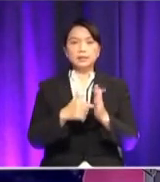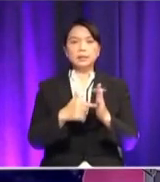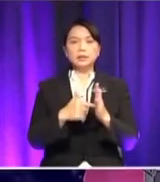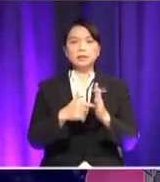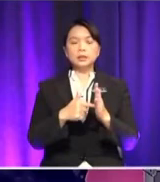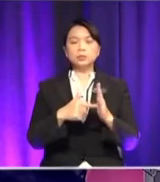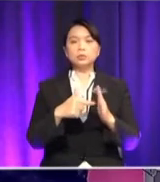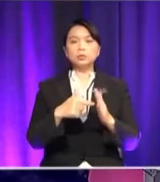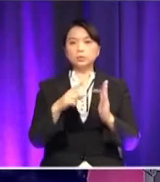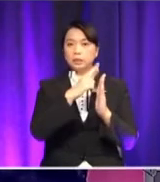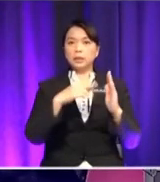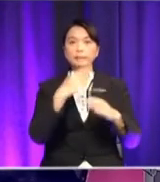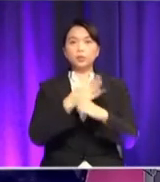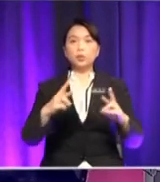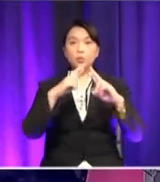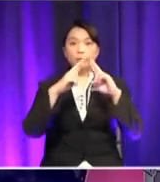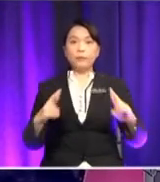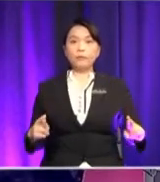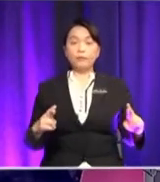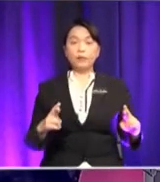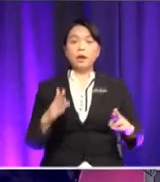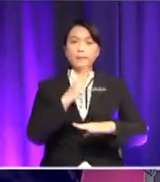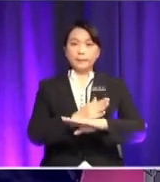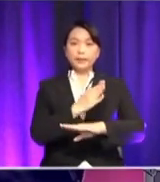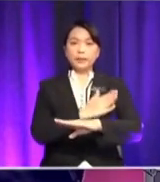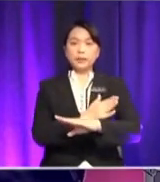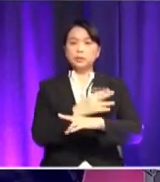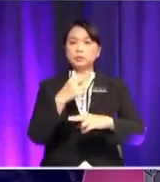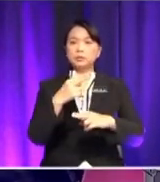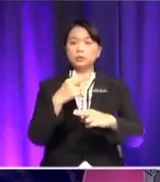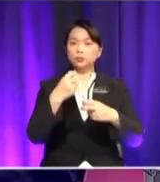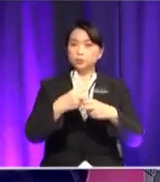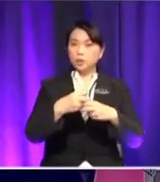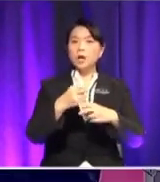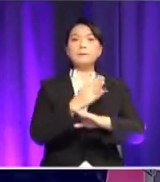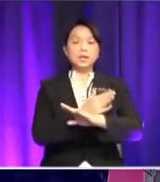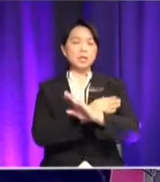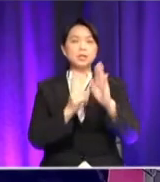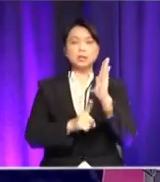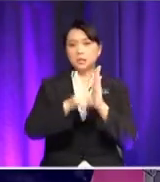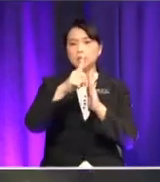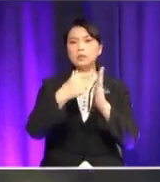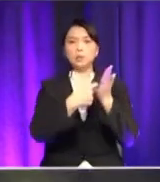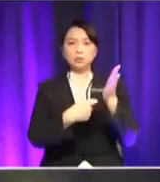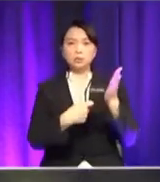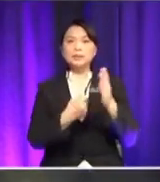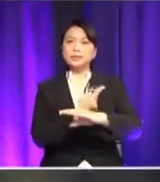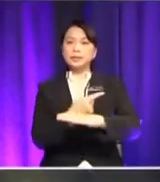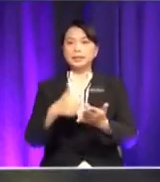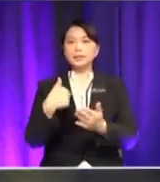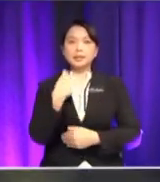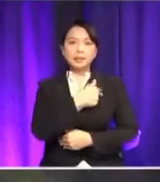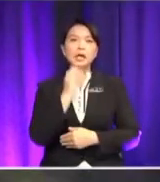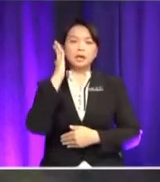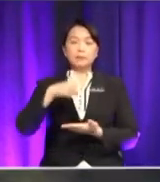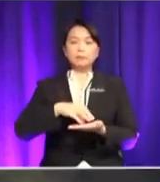bentuk Gombong makin meningkat lah kos pembinaan itulah dia nampaknya Kejap lagi kita akan